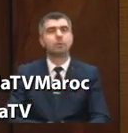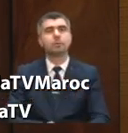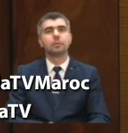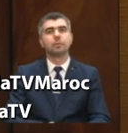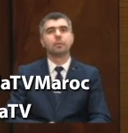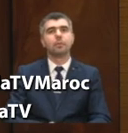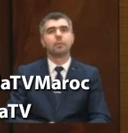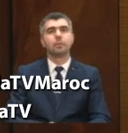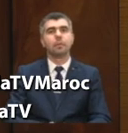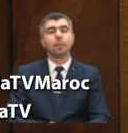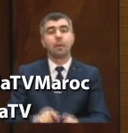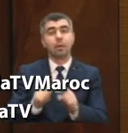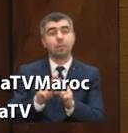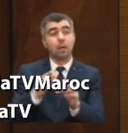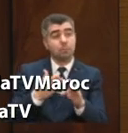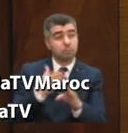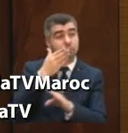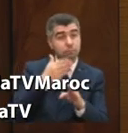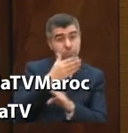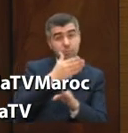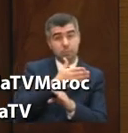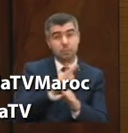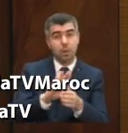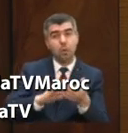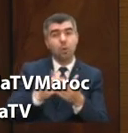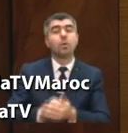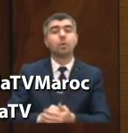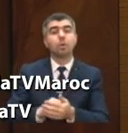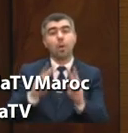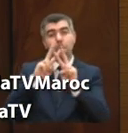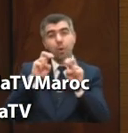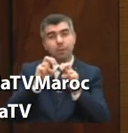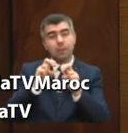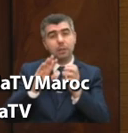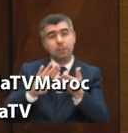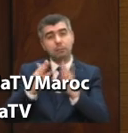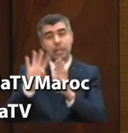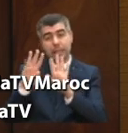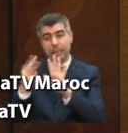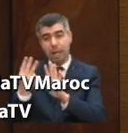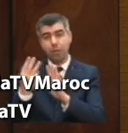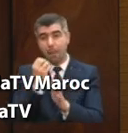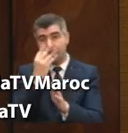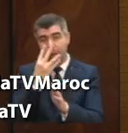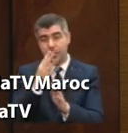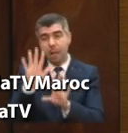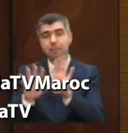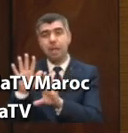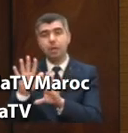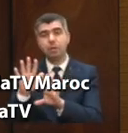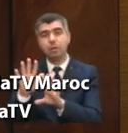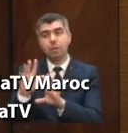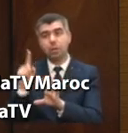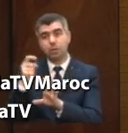وقد شملت الزيارة المنجزة لهذه الغاية خلال الفترة الممتدة من 13 مارس إلى 15 أبريل